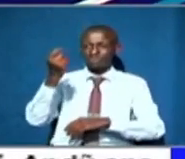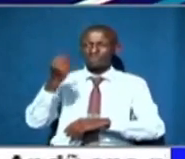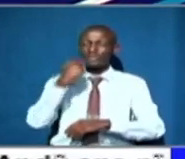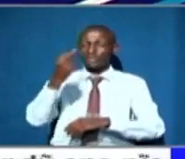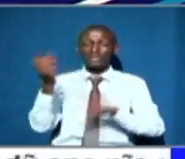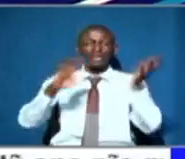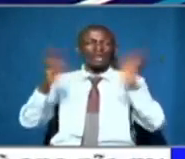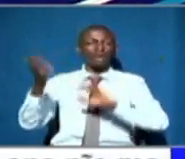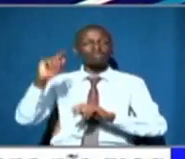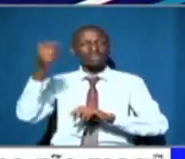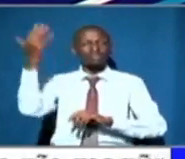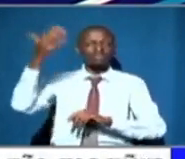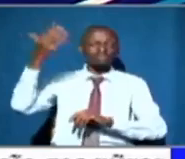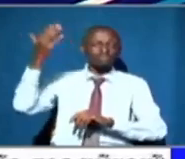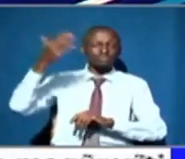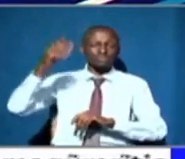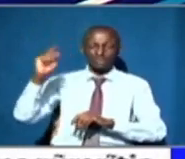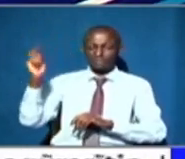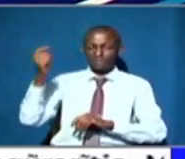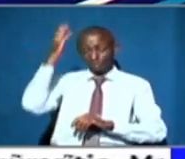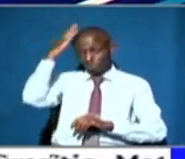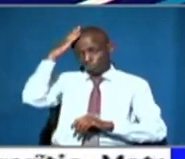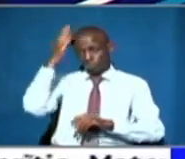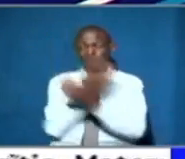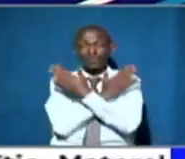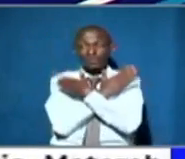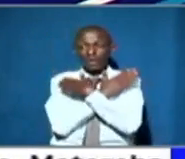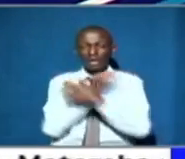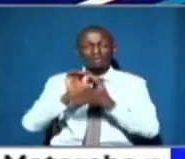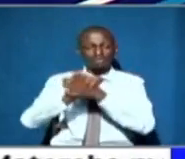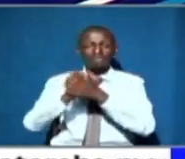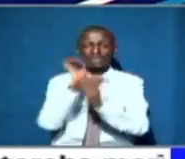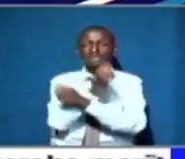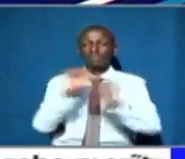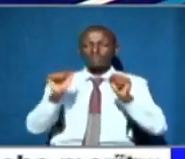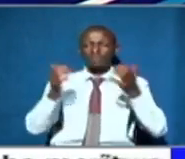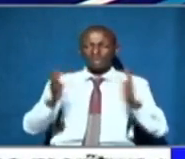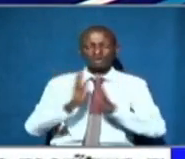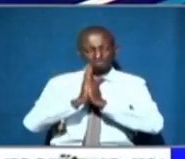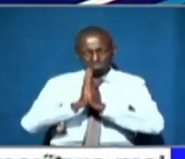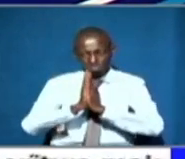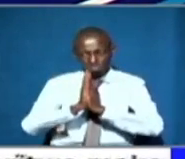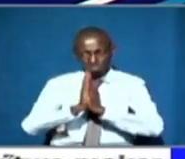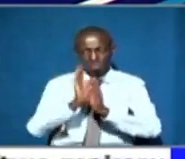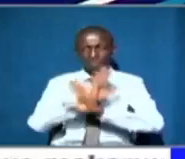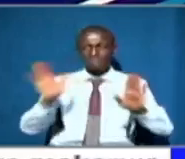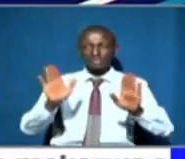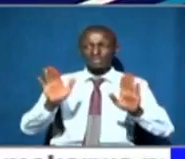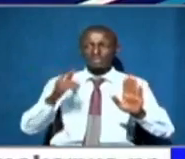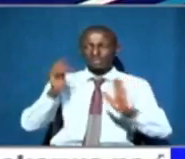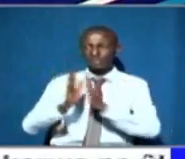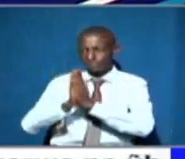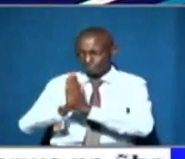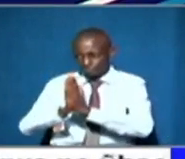address ginya mutha makina ni murata wakwa ndangigeithia na guoko riu ni iganira ni iganira ona ndamukuye ndamwirire ye